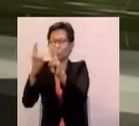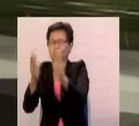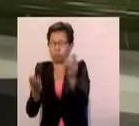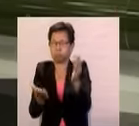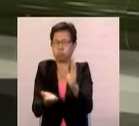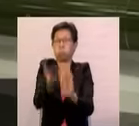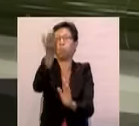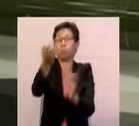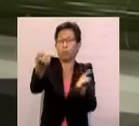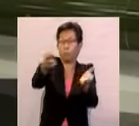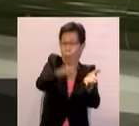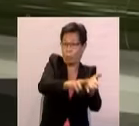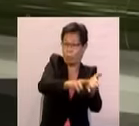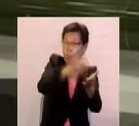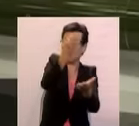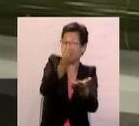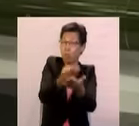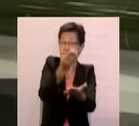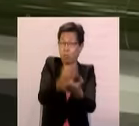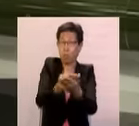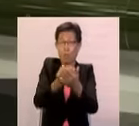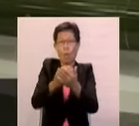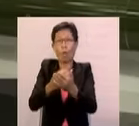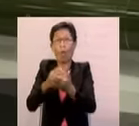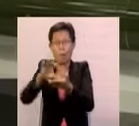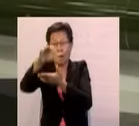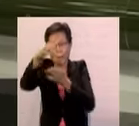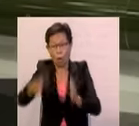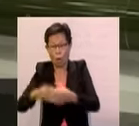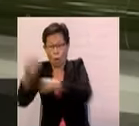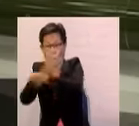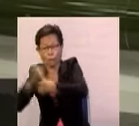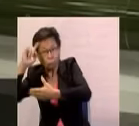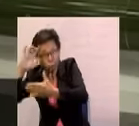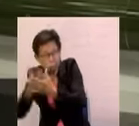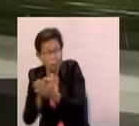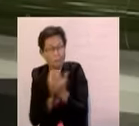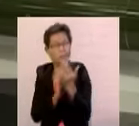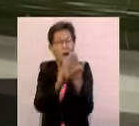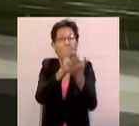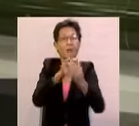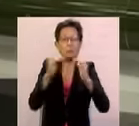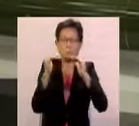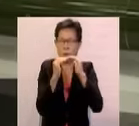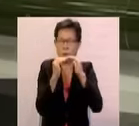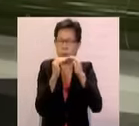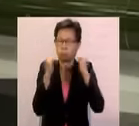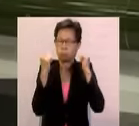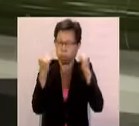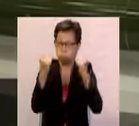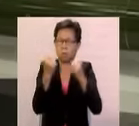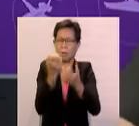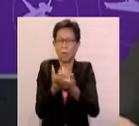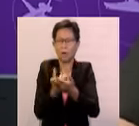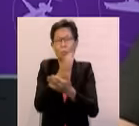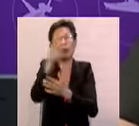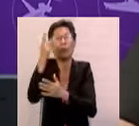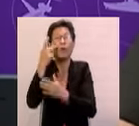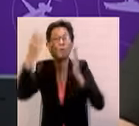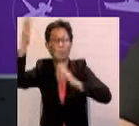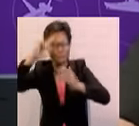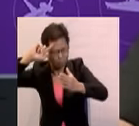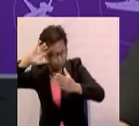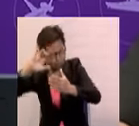5 2017. Rekod itu bukti keyakinan tinggi pelabur asing terhadap kestabilan ekonomi dan politik Malaysia. Memang